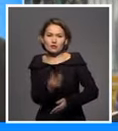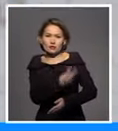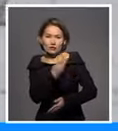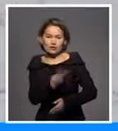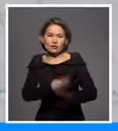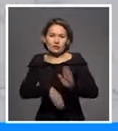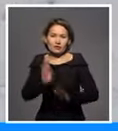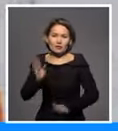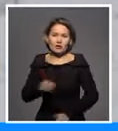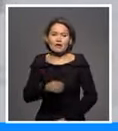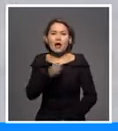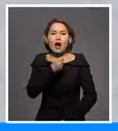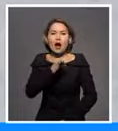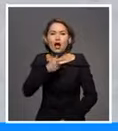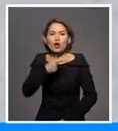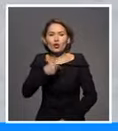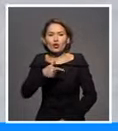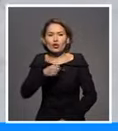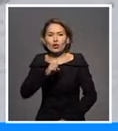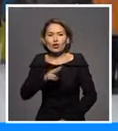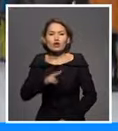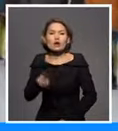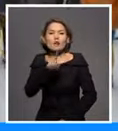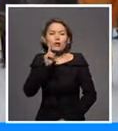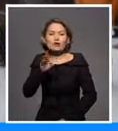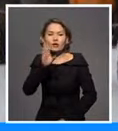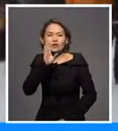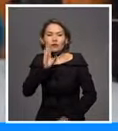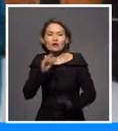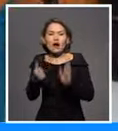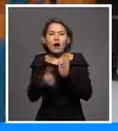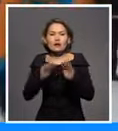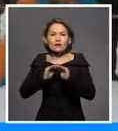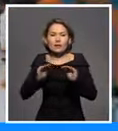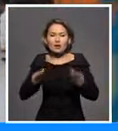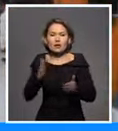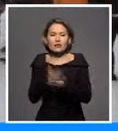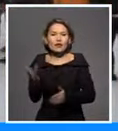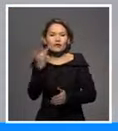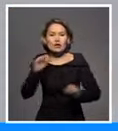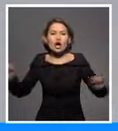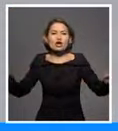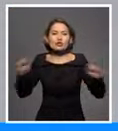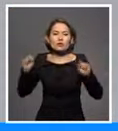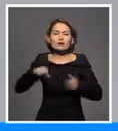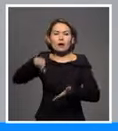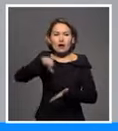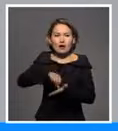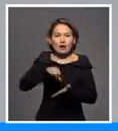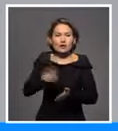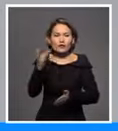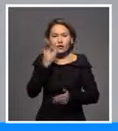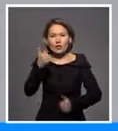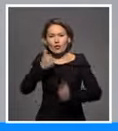деп. Айгүл Арынованың жасы 37-де, 6 баланың анасы. Арнайы спорттық білімі де жоқ, бірақ талабы зор. Бала күтімі үй шаруасы деп